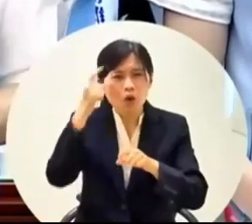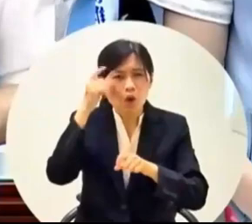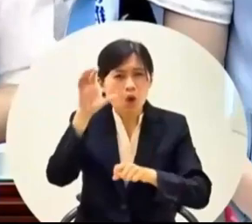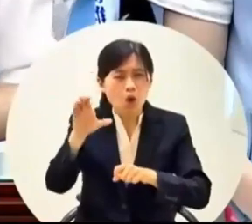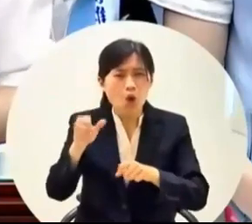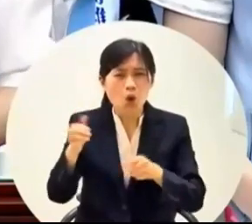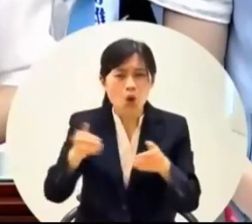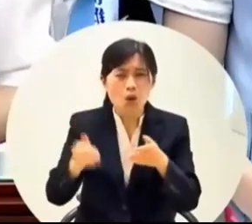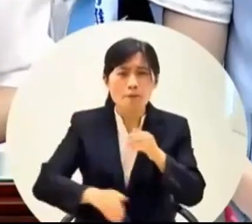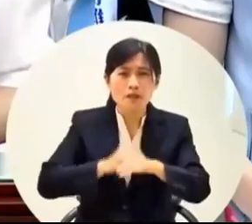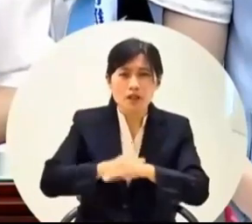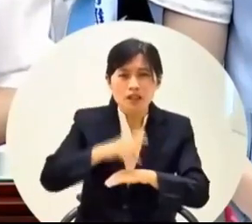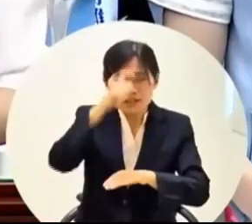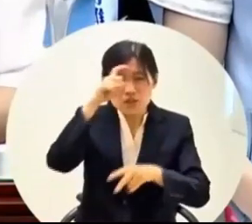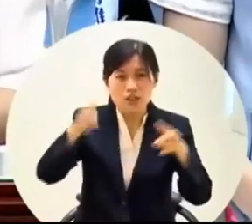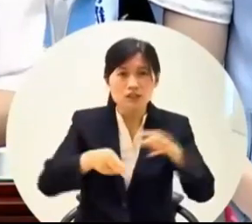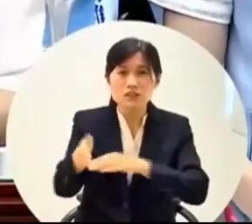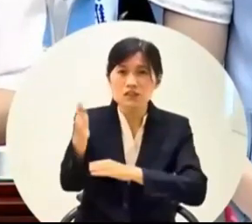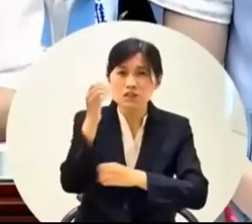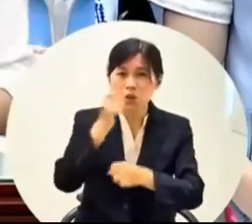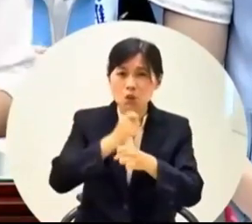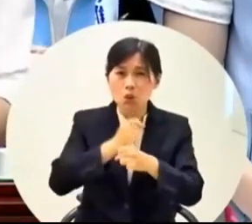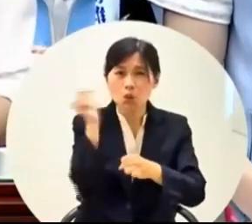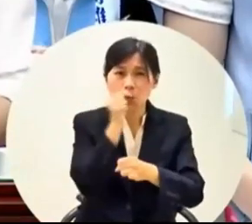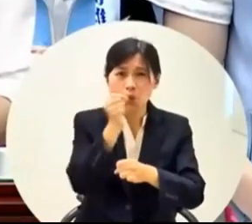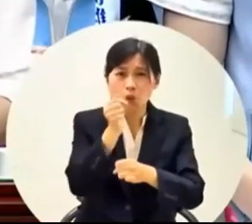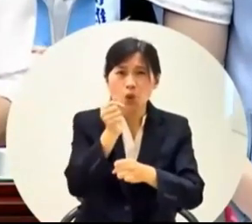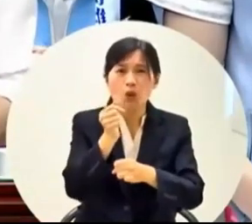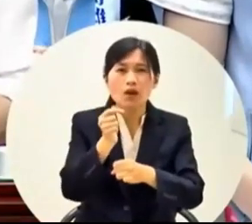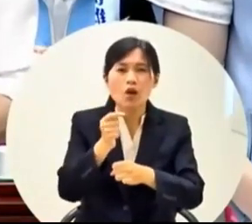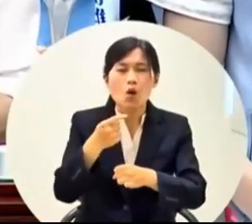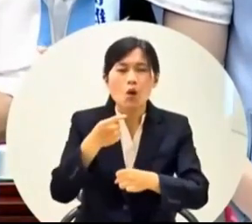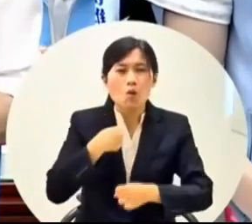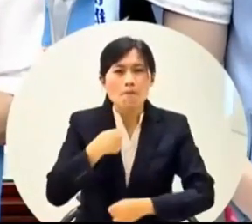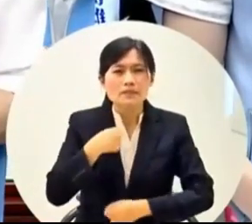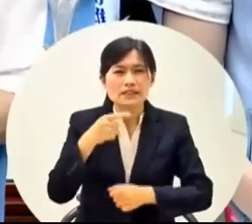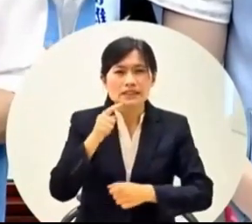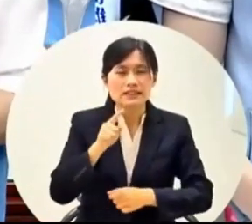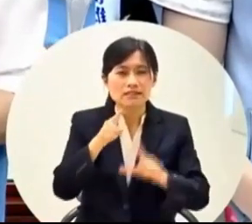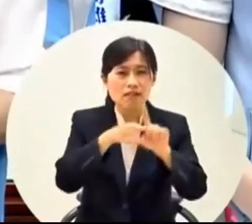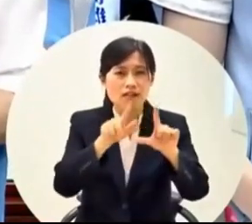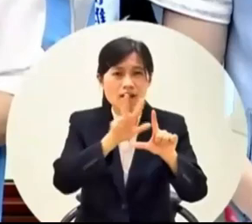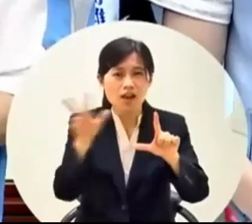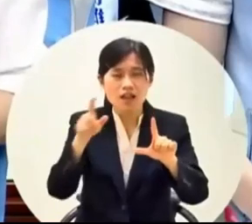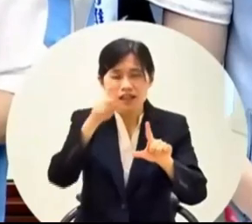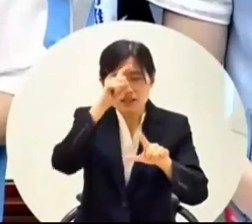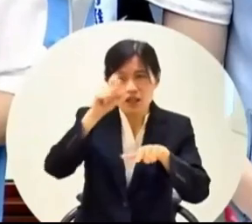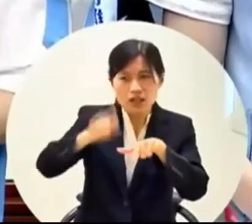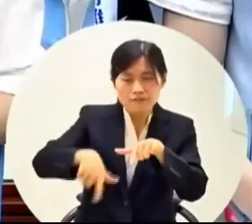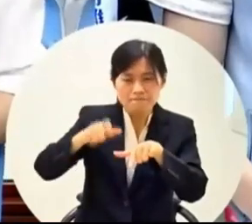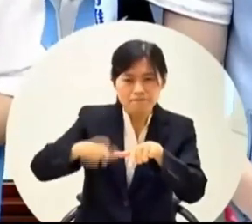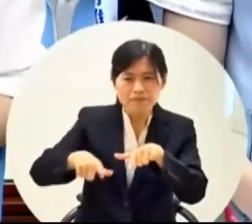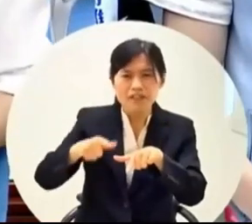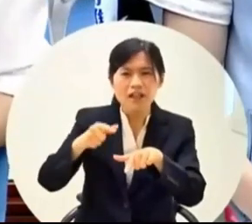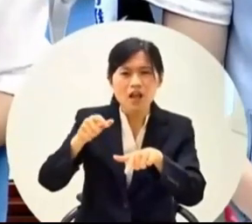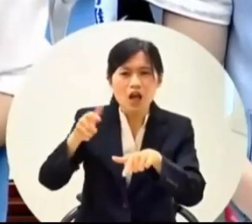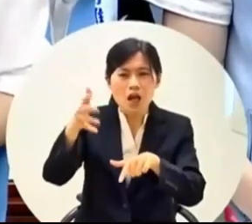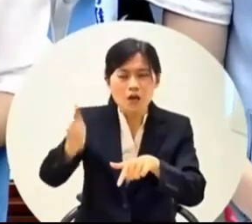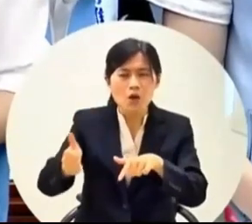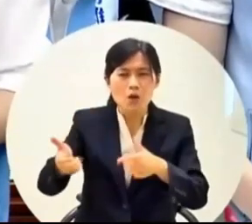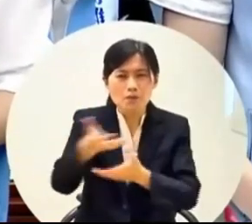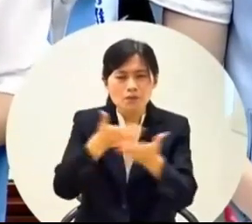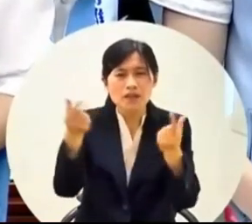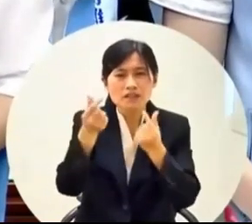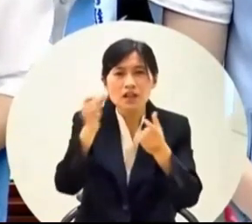直不停地用行政效率的提高，市府一直不停地扮演一个角色，站在企业界跟市民朋友的好朋友的立场来推动市政工